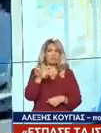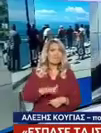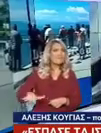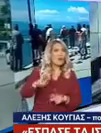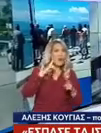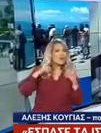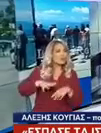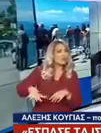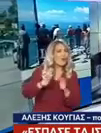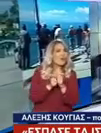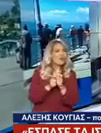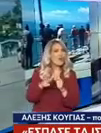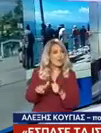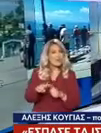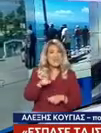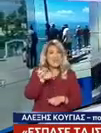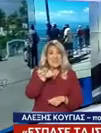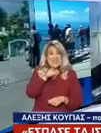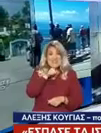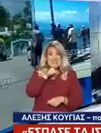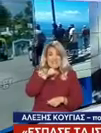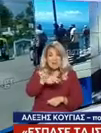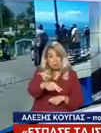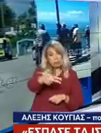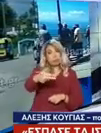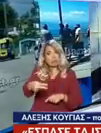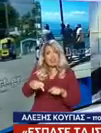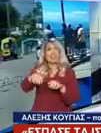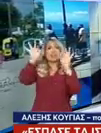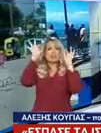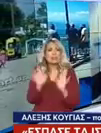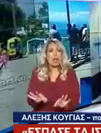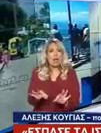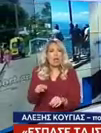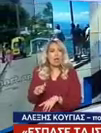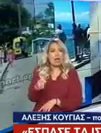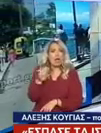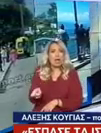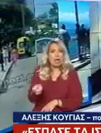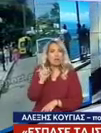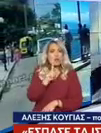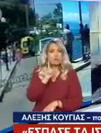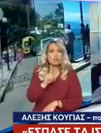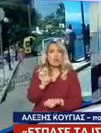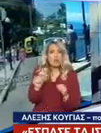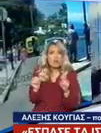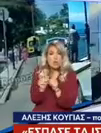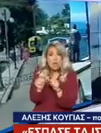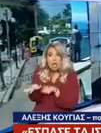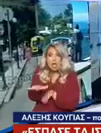και μου είπαν ότι το σημείο που εξεβράστηκε το πτώμα είναι ακριβώς το ίδιο σημείο που έγινε το έγκλημα. Ναι, ναι. Είναι 30 μέτρα, λέει, από το σημείο